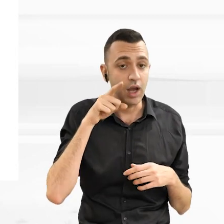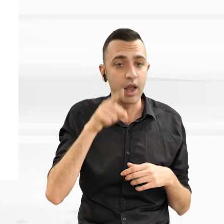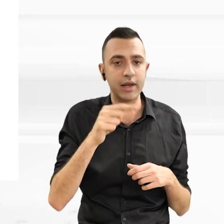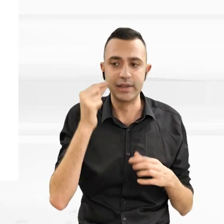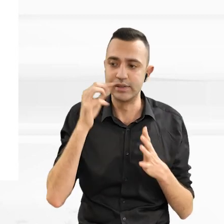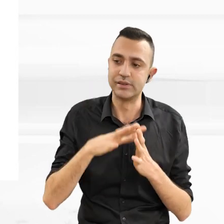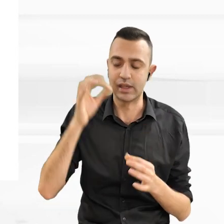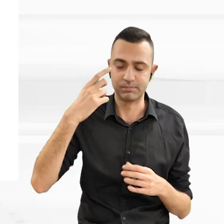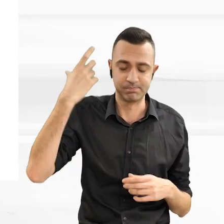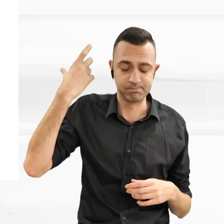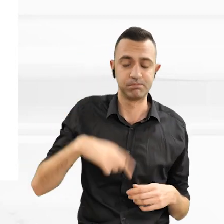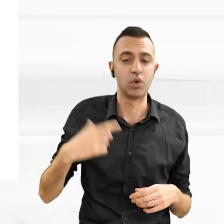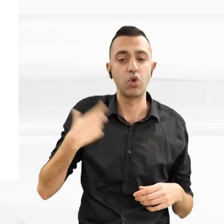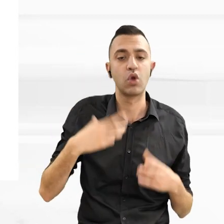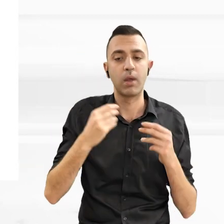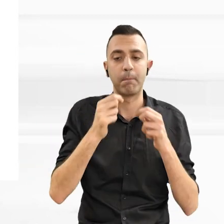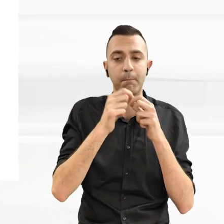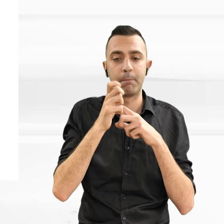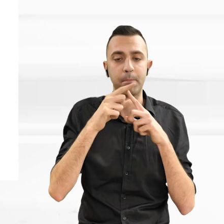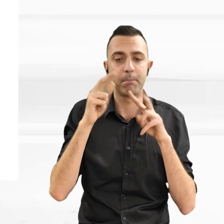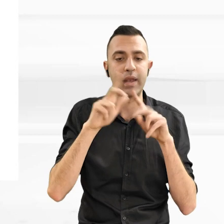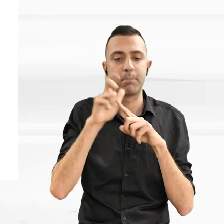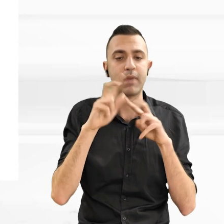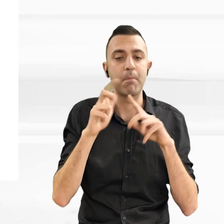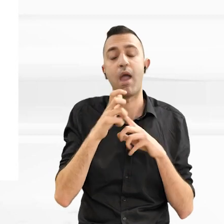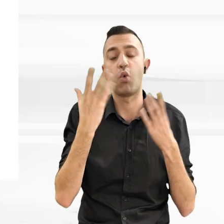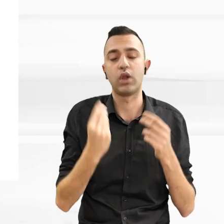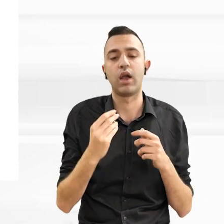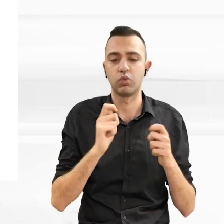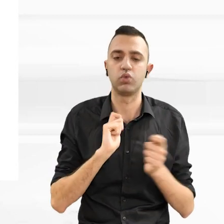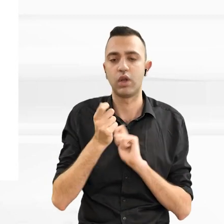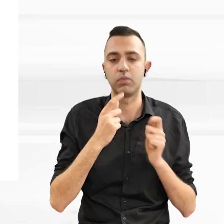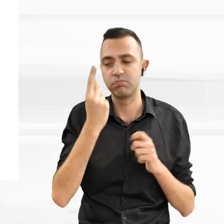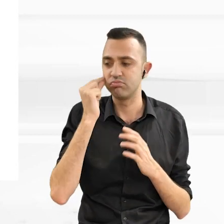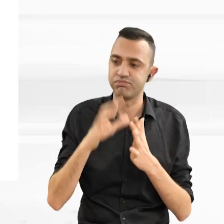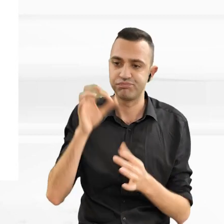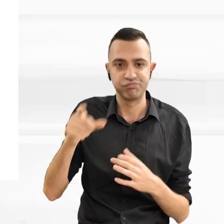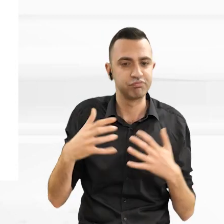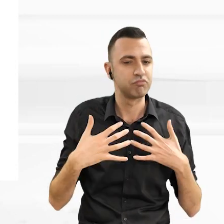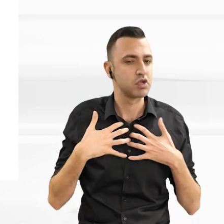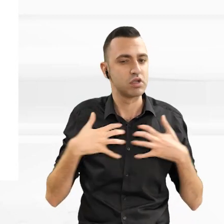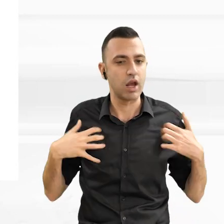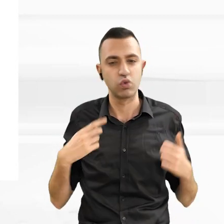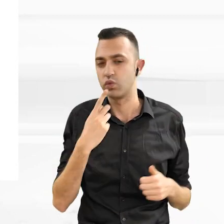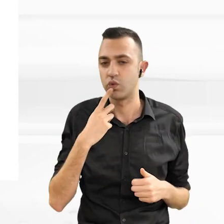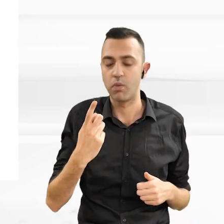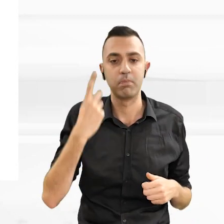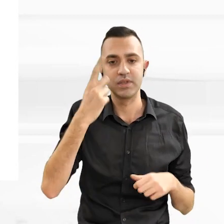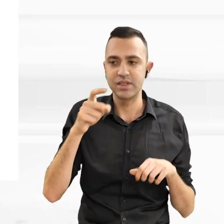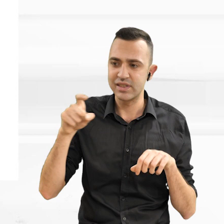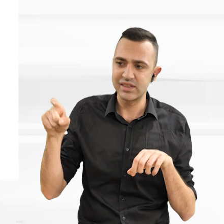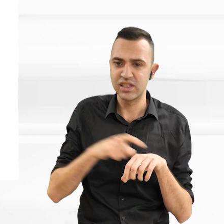insanların kişilik özelliklerini Betimlemek için kullanıldığında Evet arkadaşlar Cesur birini Cesur demek istediklerinde birine